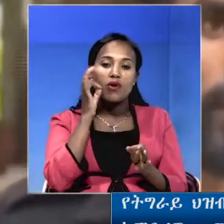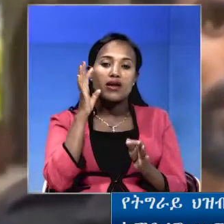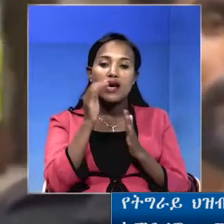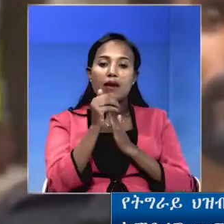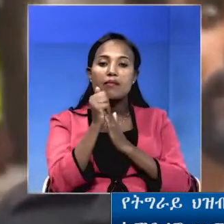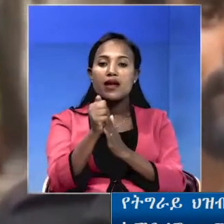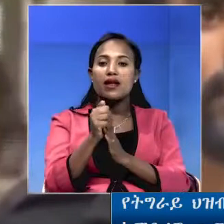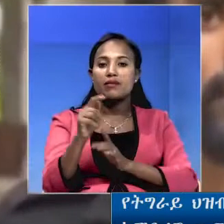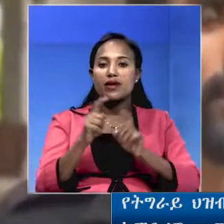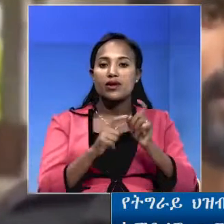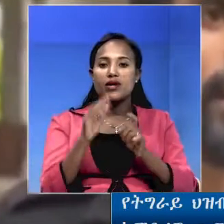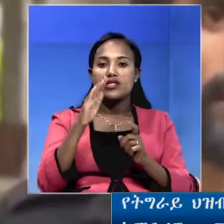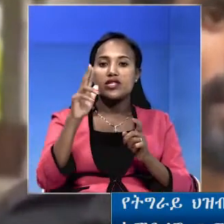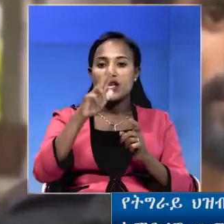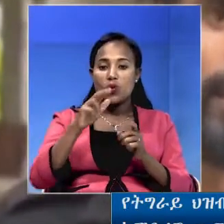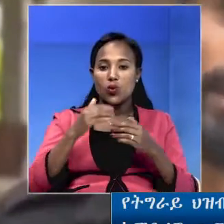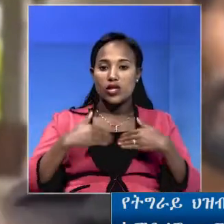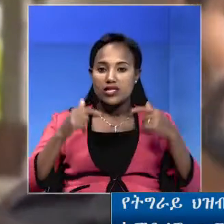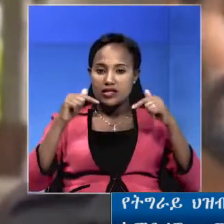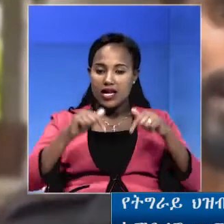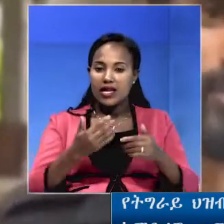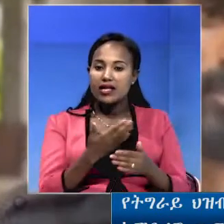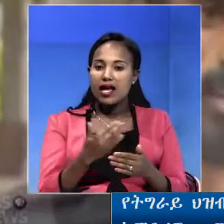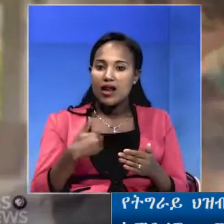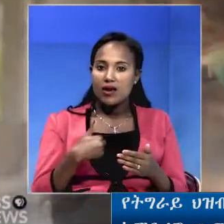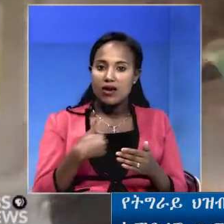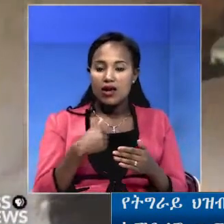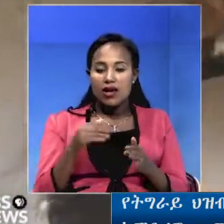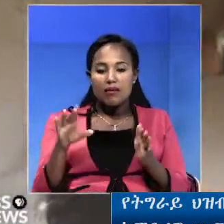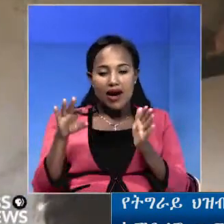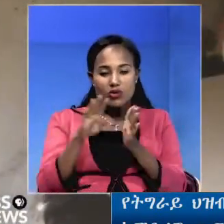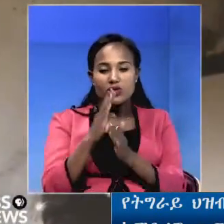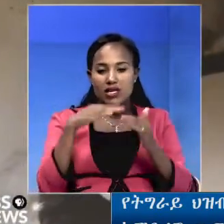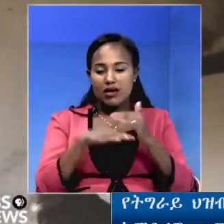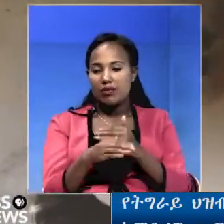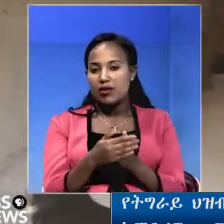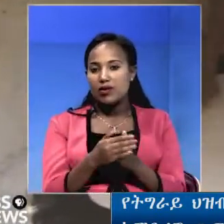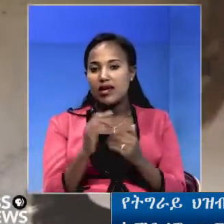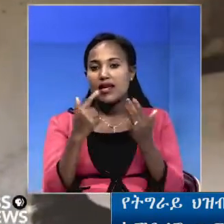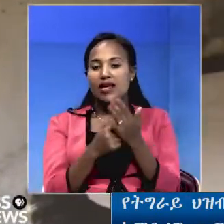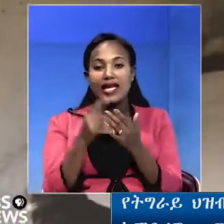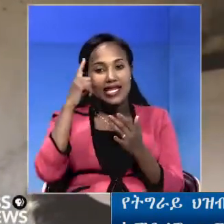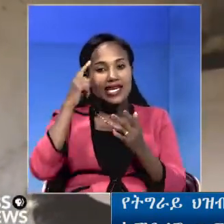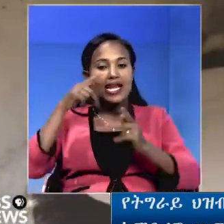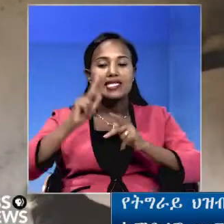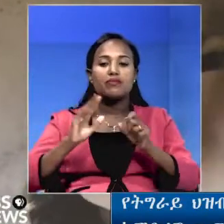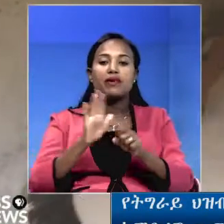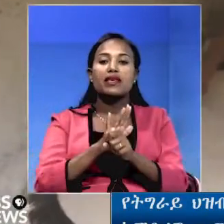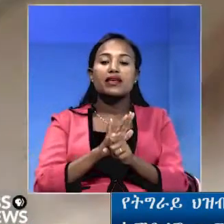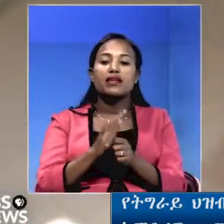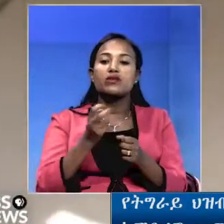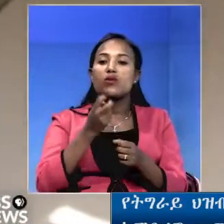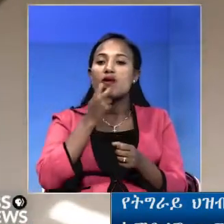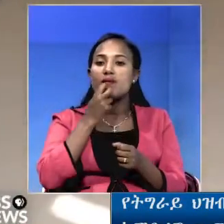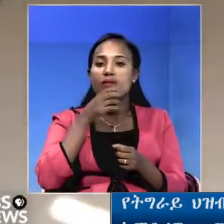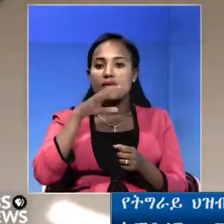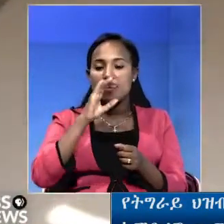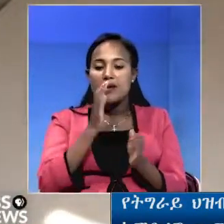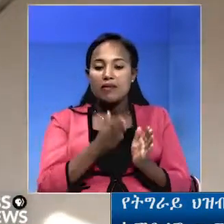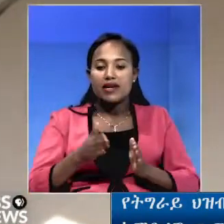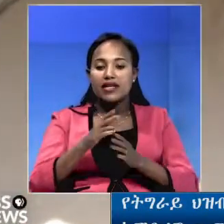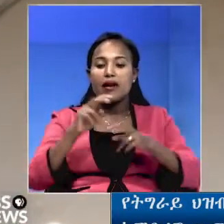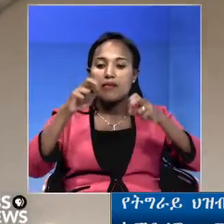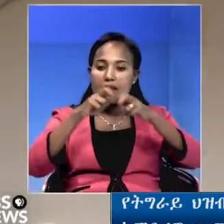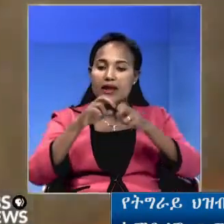ነው የሚተዳደረው። የሽሬ ወጣት ደግሞ ዛሬ የት ነው ያለው? ባህር ውስጥ እየገባ ነው ያለው። ታዲያ የትግራይ ህዝብ በቂ ንጹህ የመጠጥ ውሃ፣ መንገድና